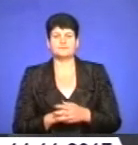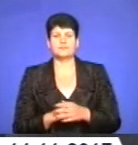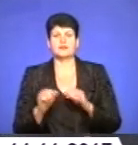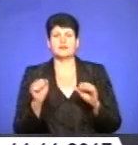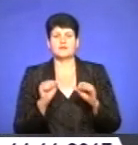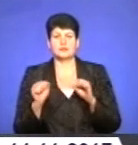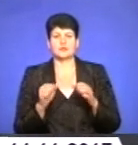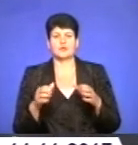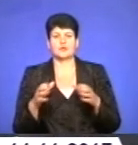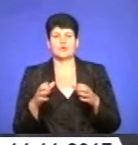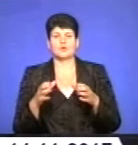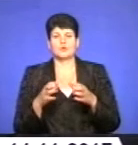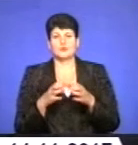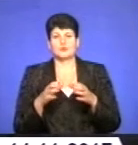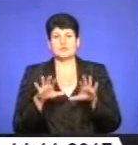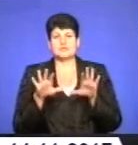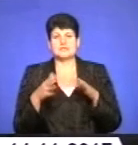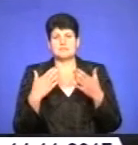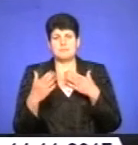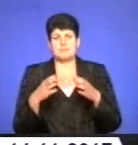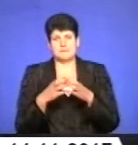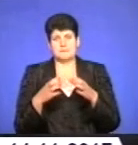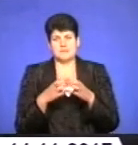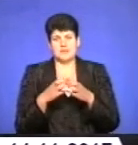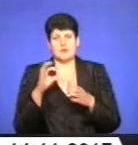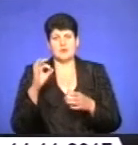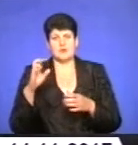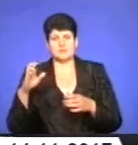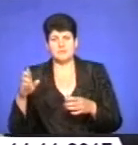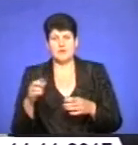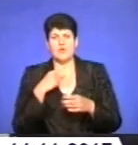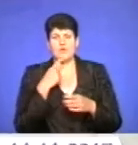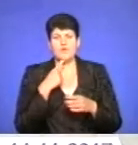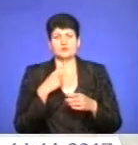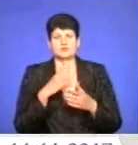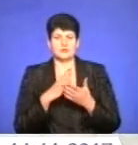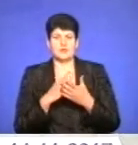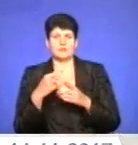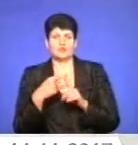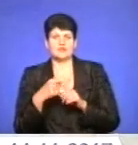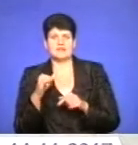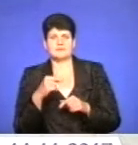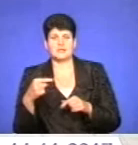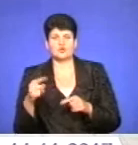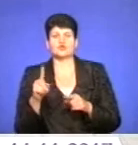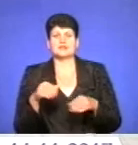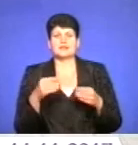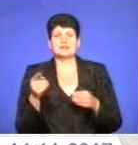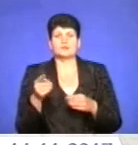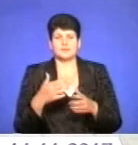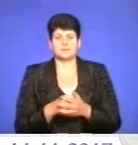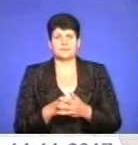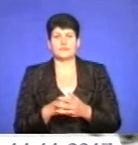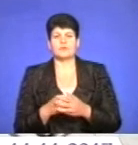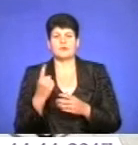голів ОСББ Сергій Лупак вбачає у нововведеннях як мінуси, так і плюси. Що воно дає тернополянам? Першочергово на даний